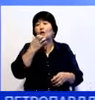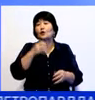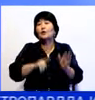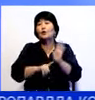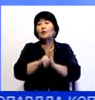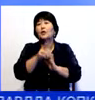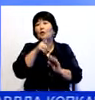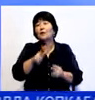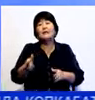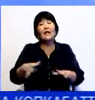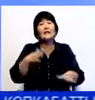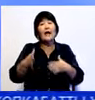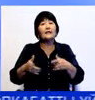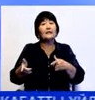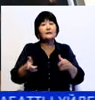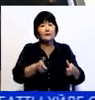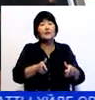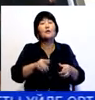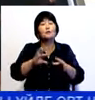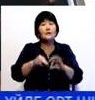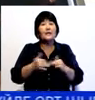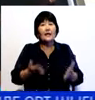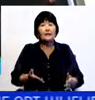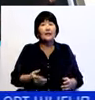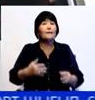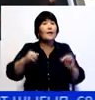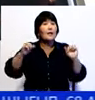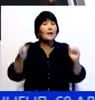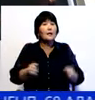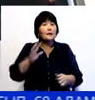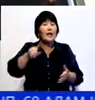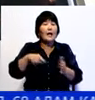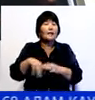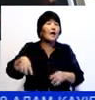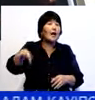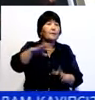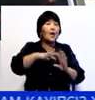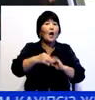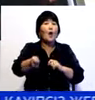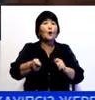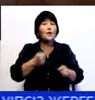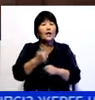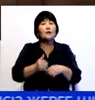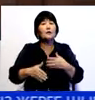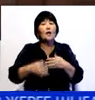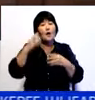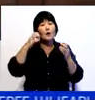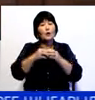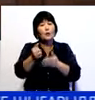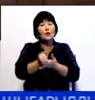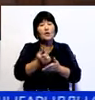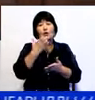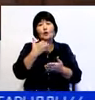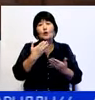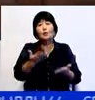маусымына дайындық мәселелерін пысықтады. Қытымыр қысқа дейін қала және барлық аудан әкімдері көмір қорын толықтырып, жылу беру